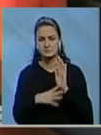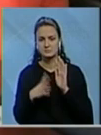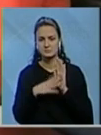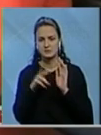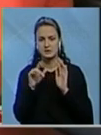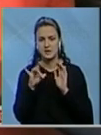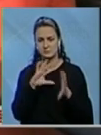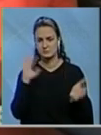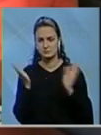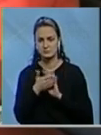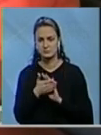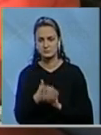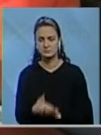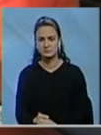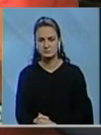56.993 ლარი შეადგინა.